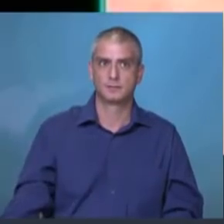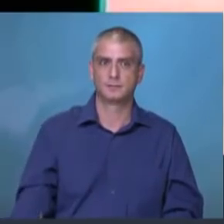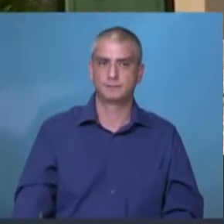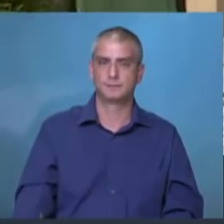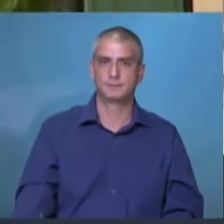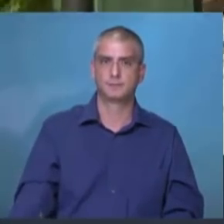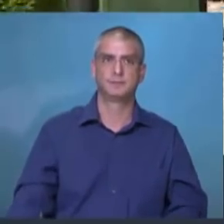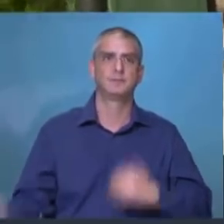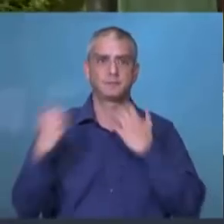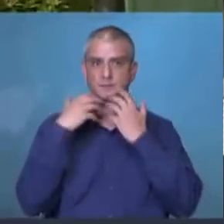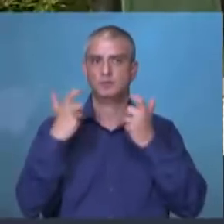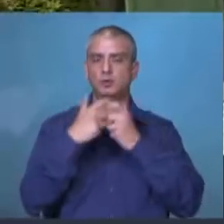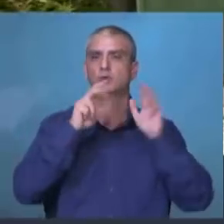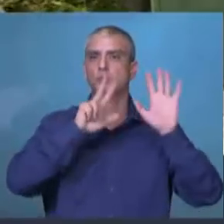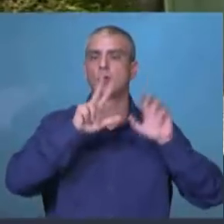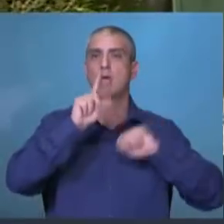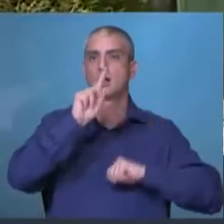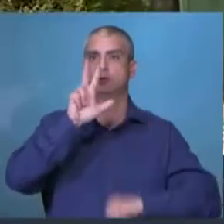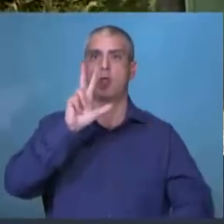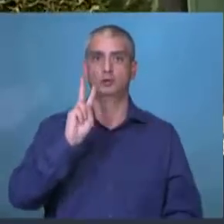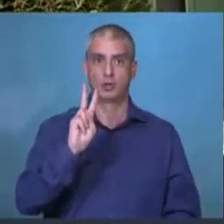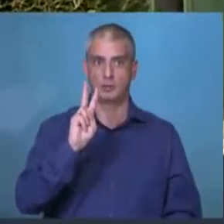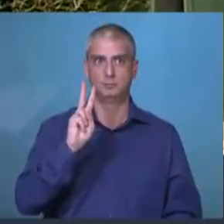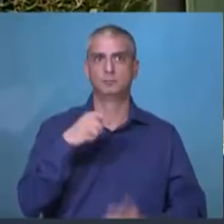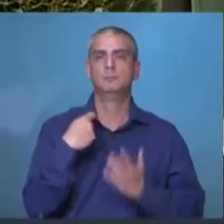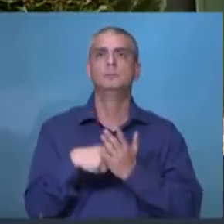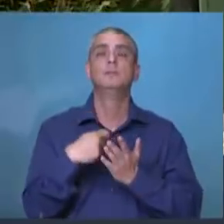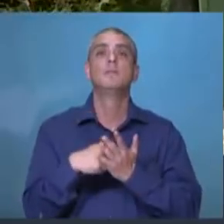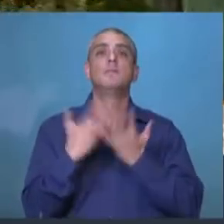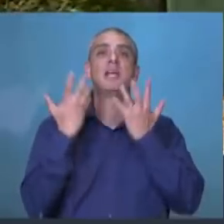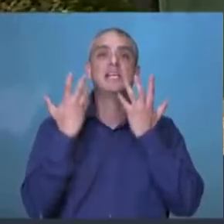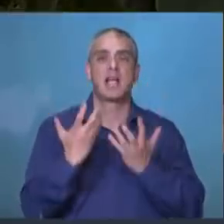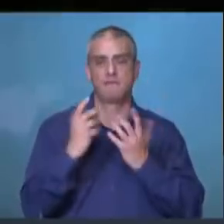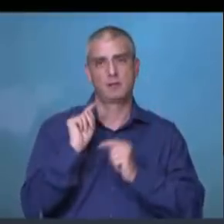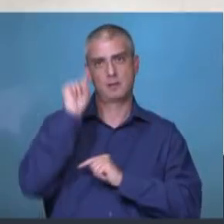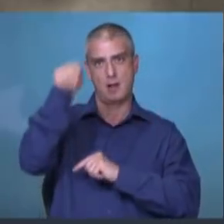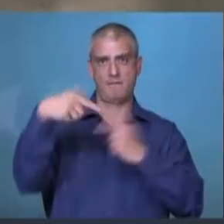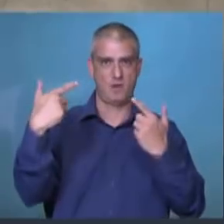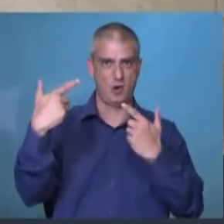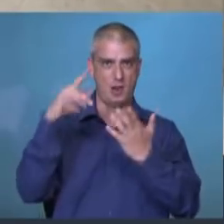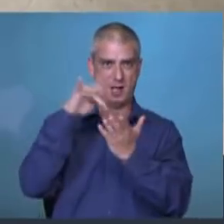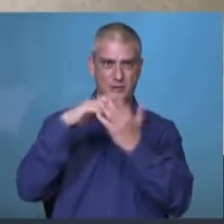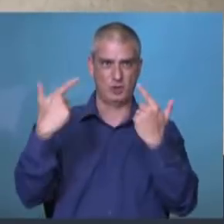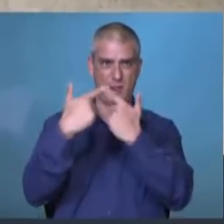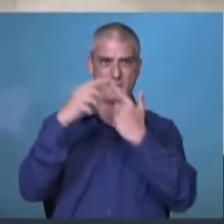סיפורו של גדוד 8132, ששילם מחיר כבד בדרך לסולטן יעקב.